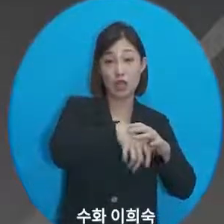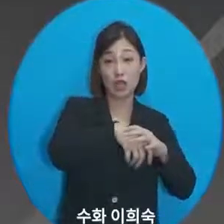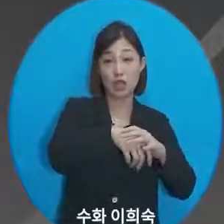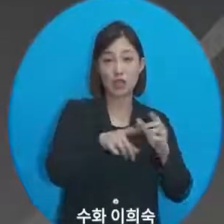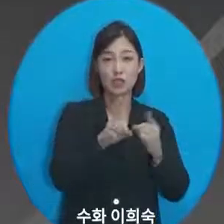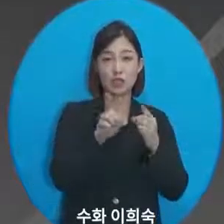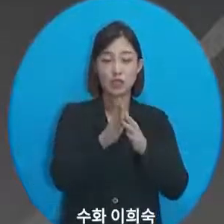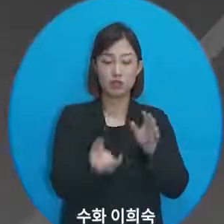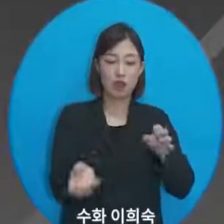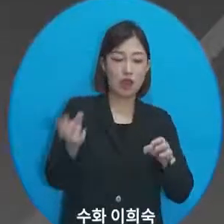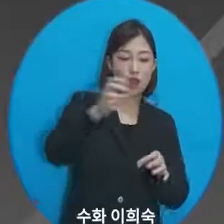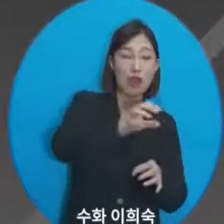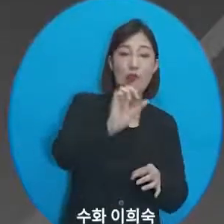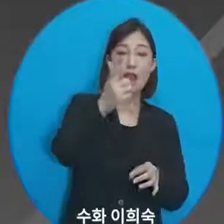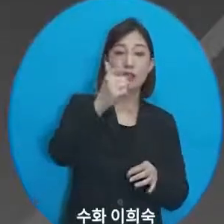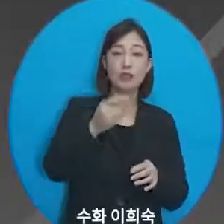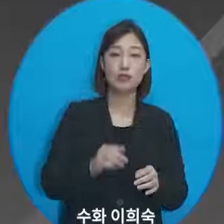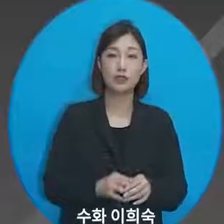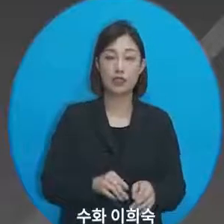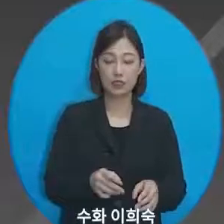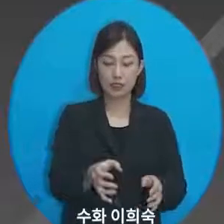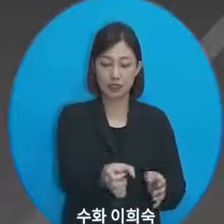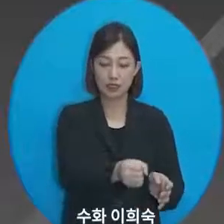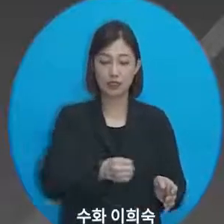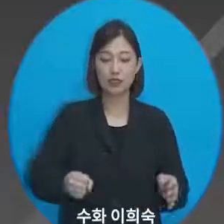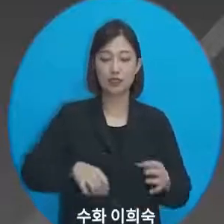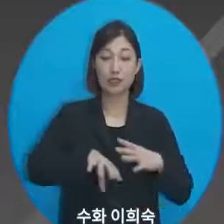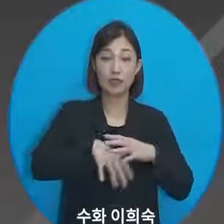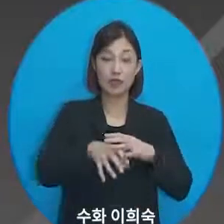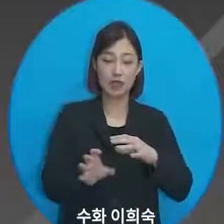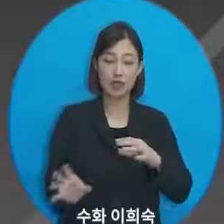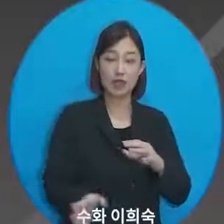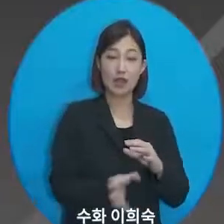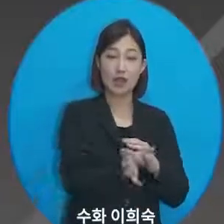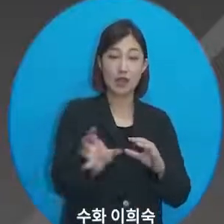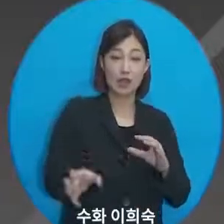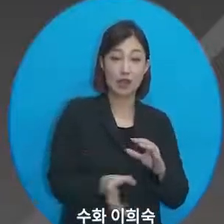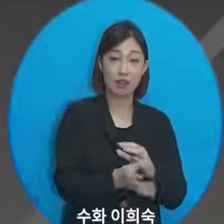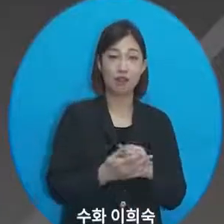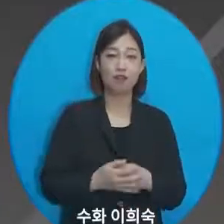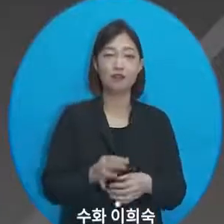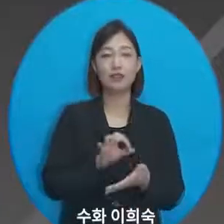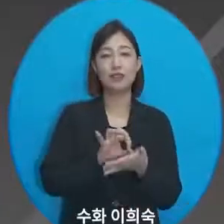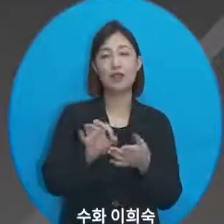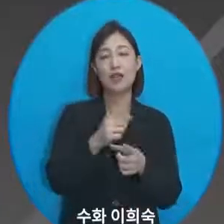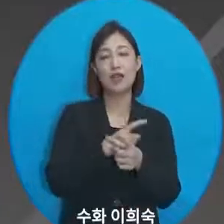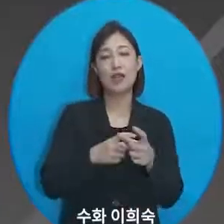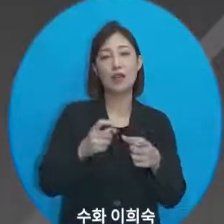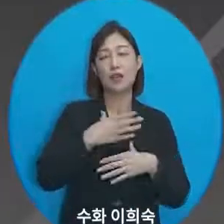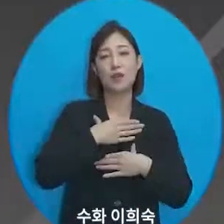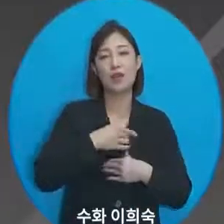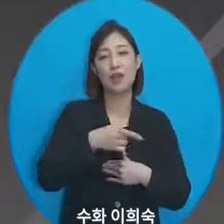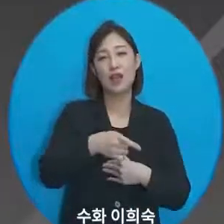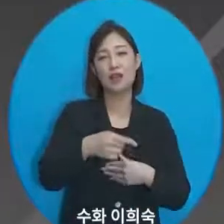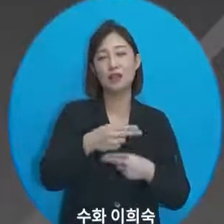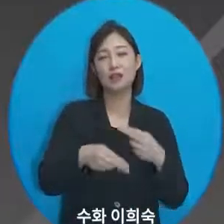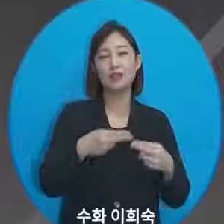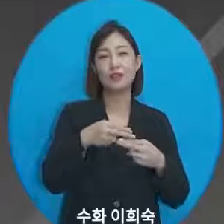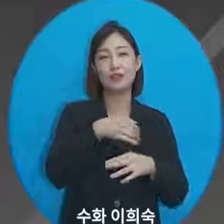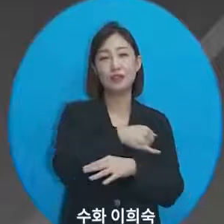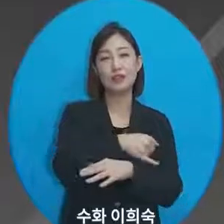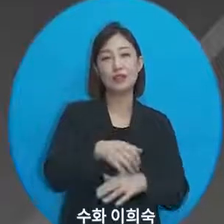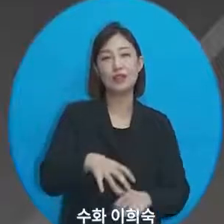저와 같은 방식이 유니버셜 디자인의 그 제품 사례로 많이 소개되고 있는 것인데, 저런 것들이